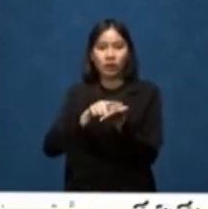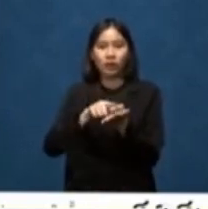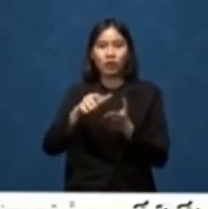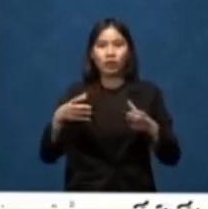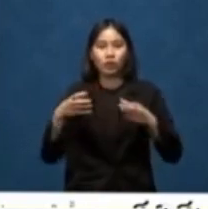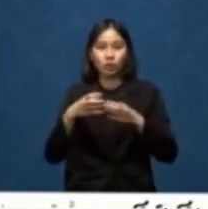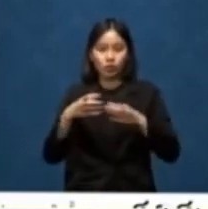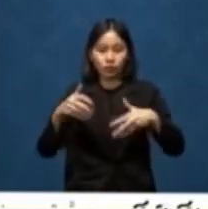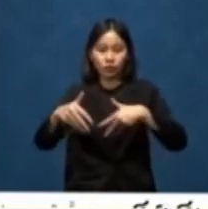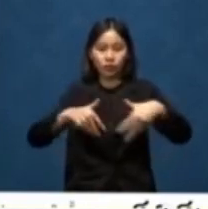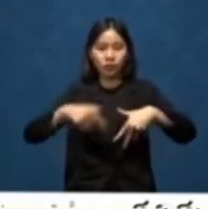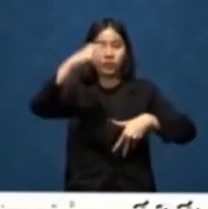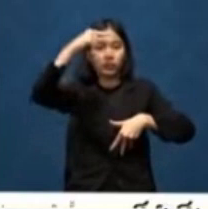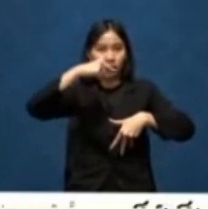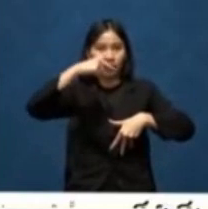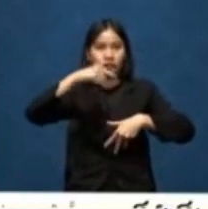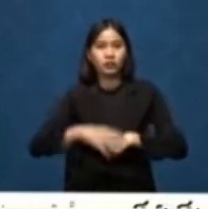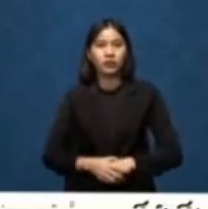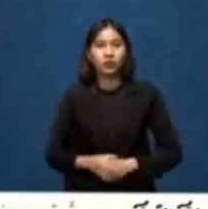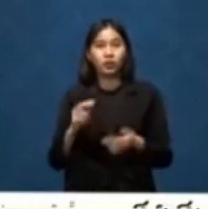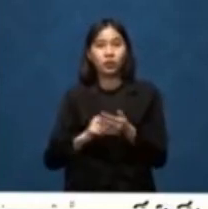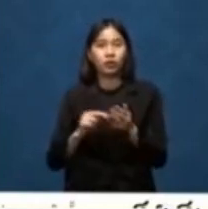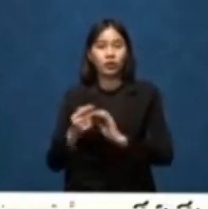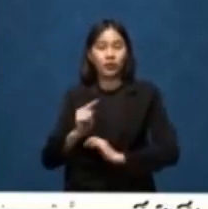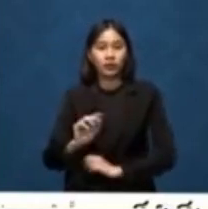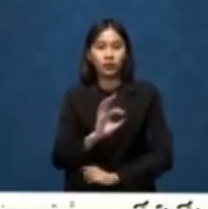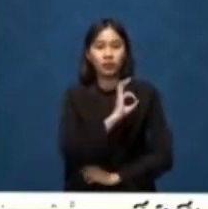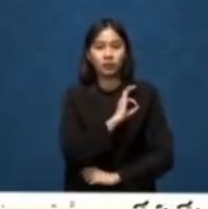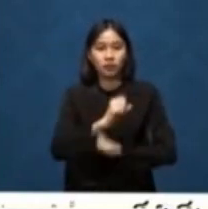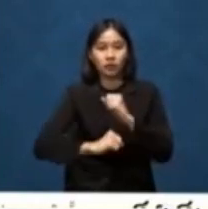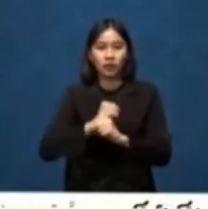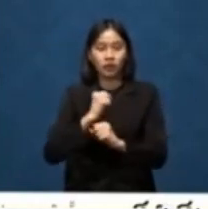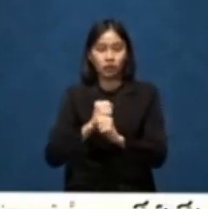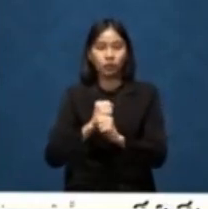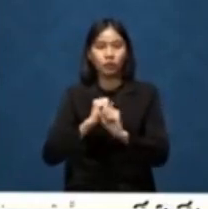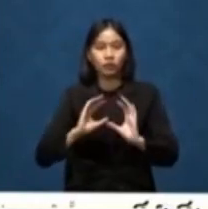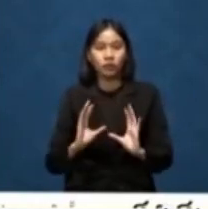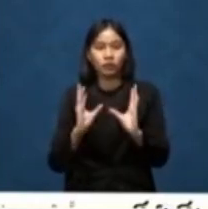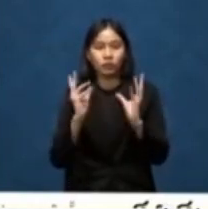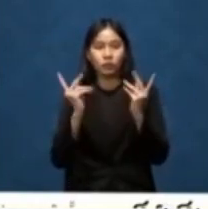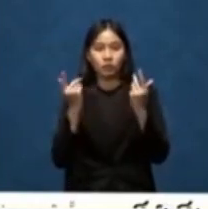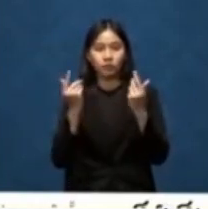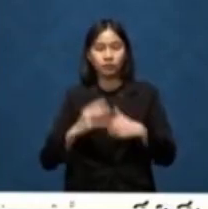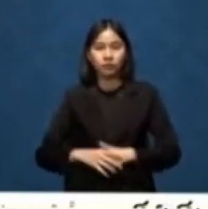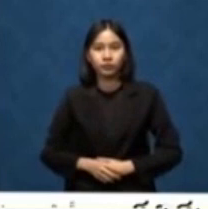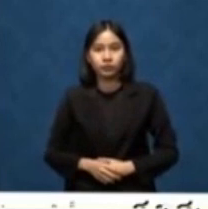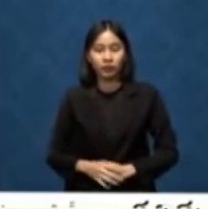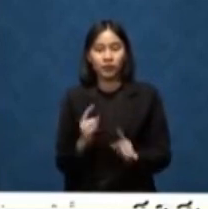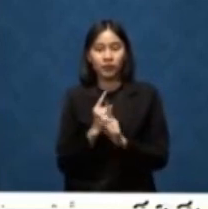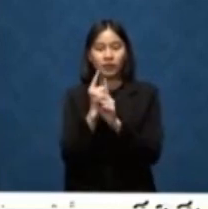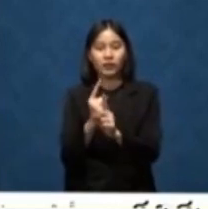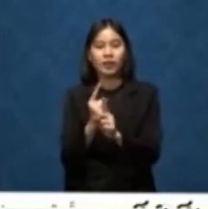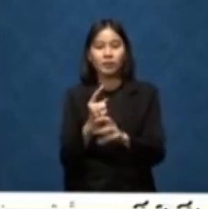อุดมได้ขอลาออกจากสมาชิกพรรคพลังท้องถิ่นไทยจึงเป็นเหตุให้สมาชิกภาพ